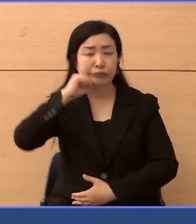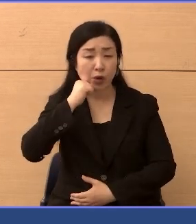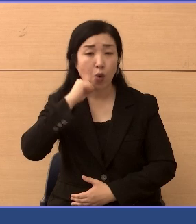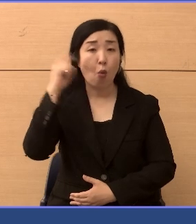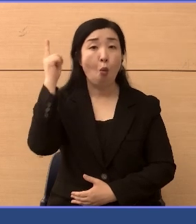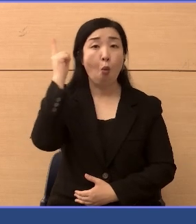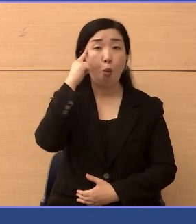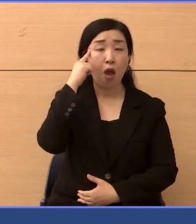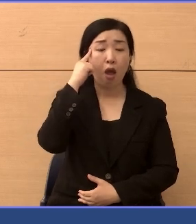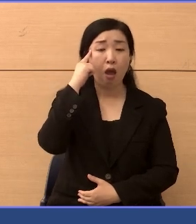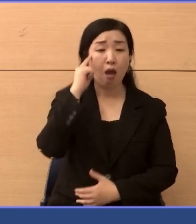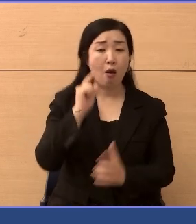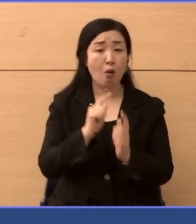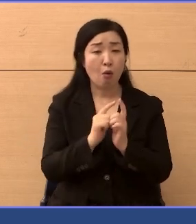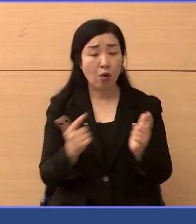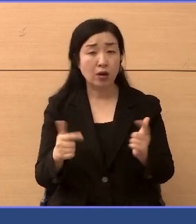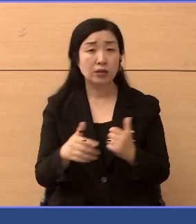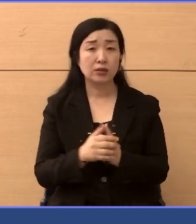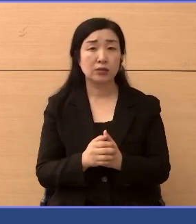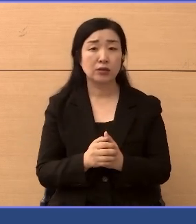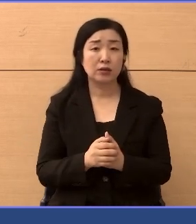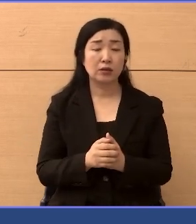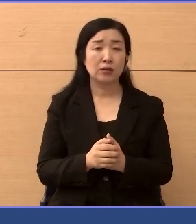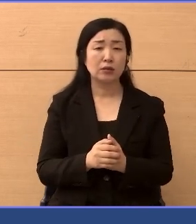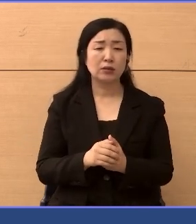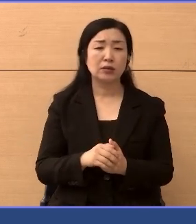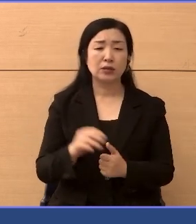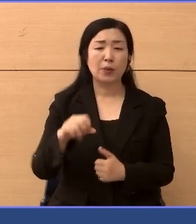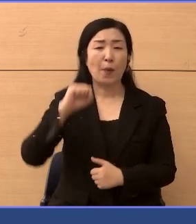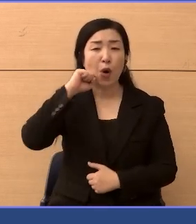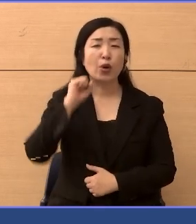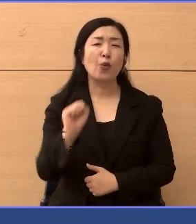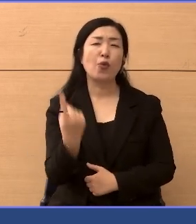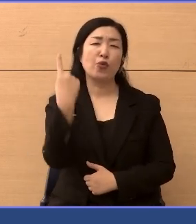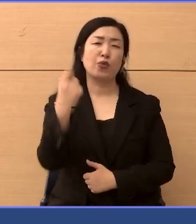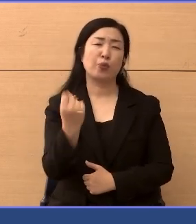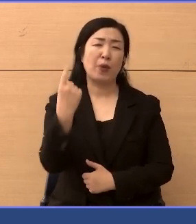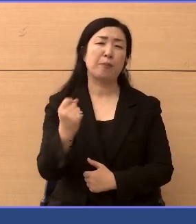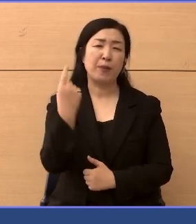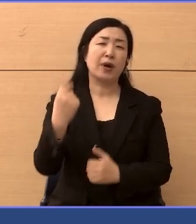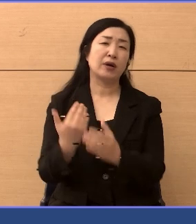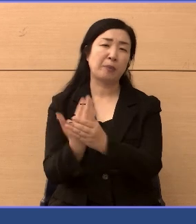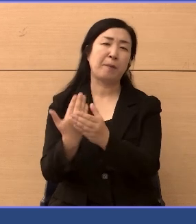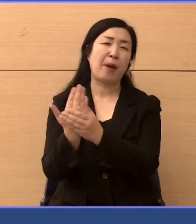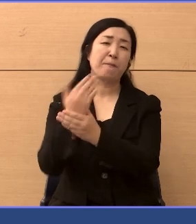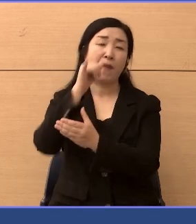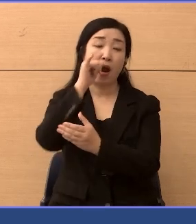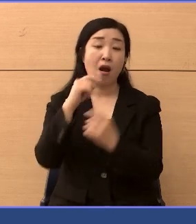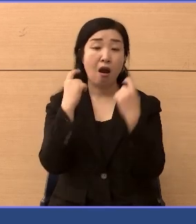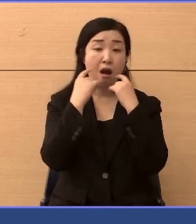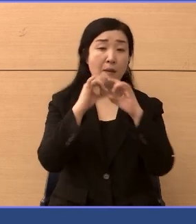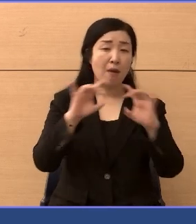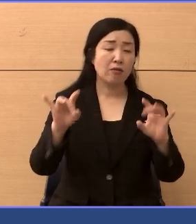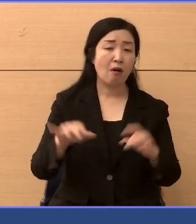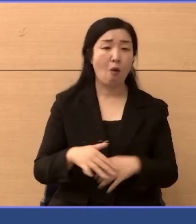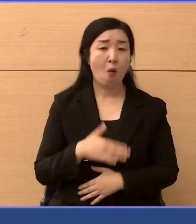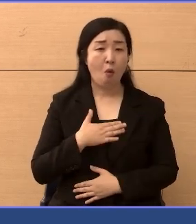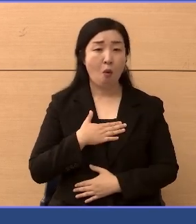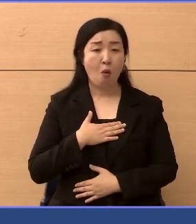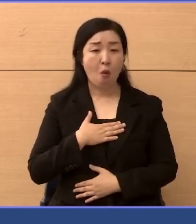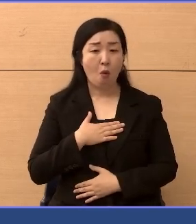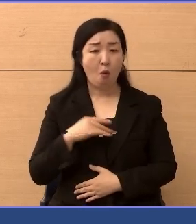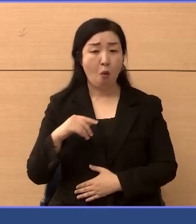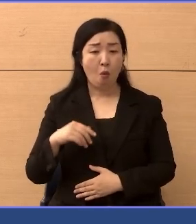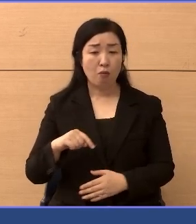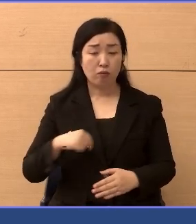different 굉장히 여러 stresses, 가지 다른 especially if the 스트레스 요인이 individual 존재하기 때문입니다. has 특히나 very 개개인의 severe 경우 굉장히 autism. 심각한 어떤 Of